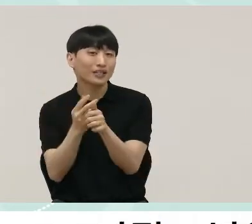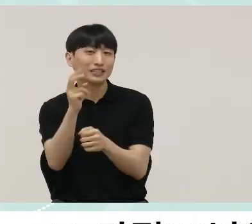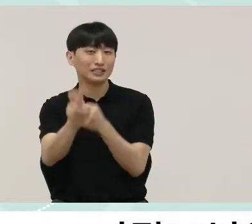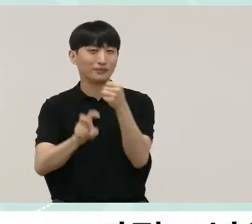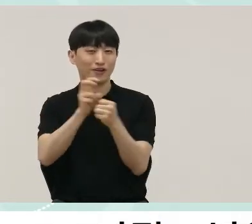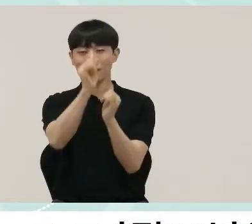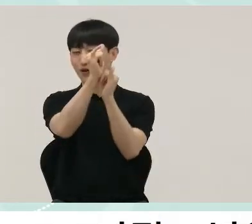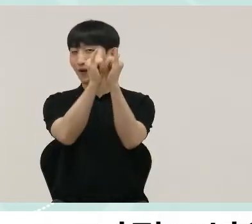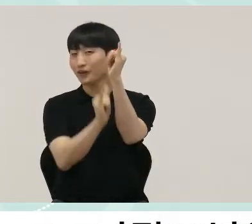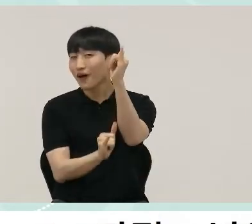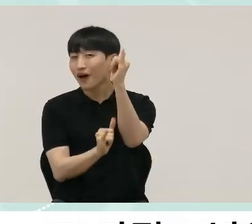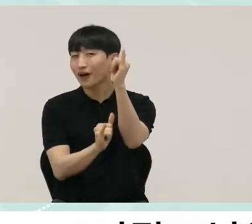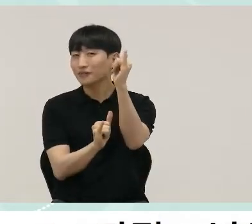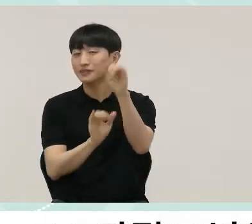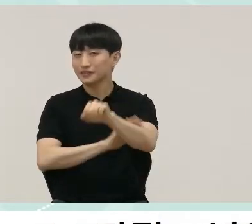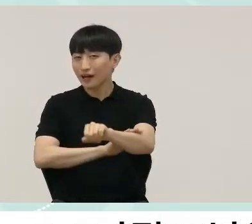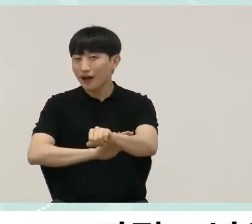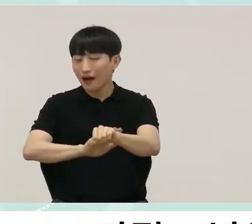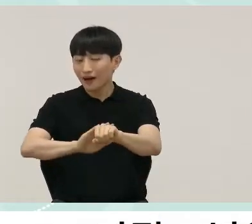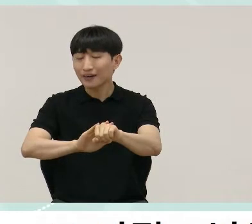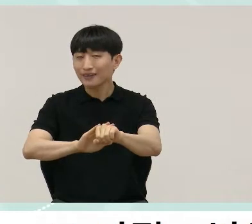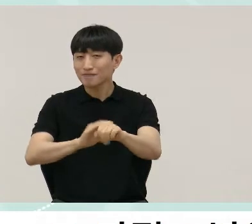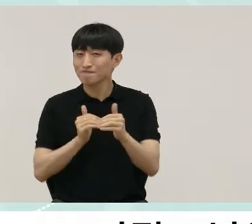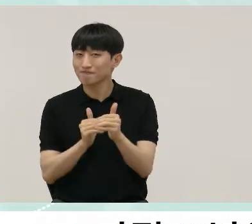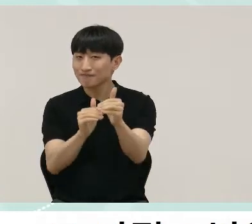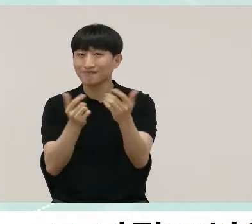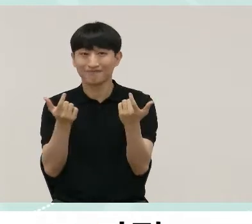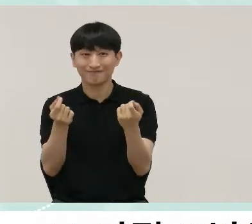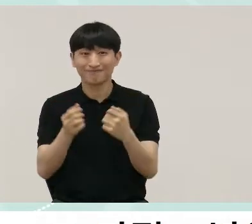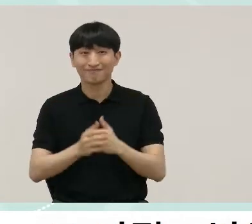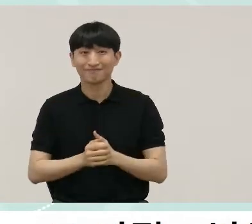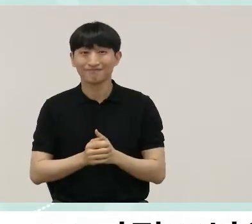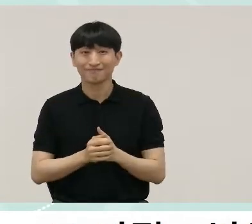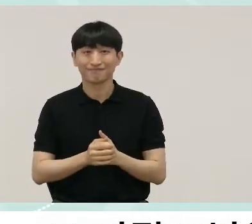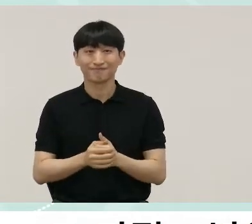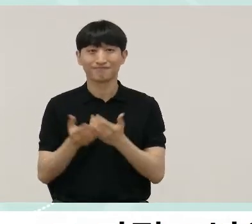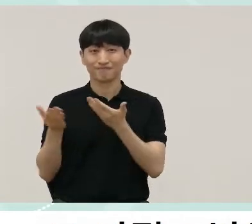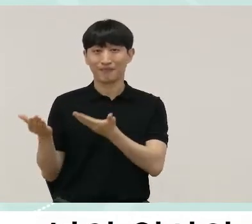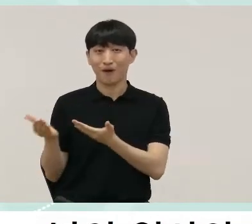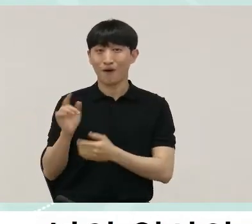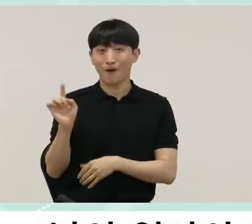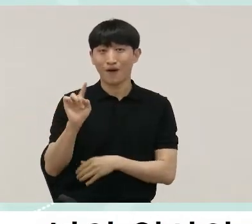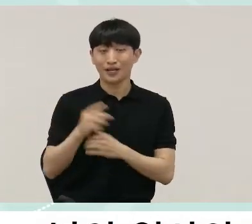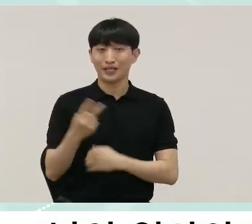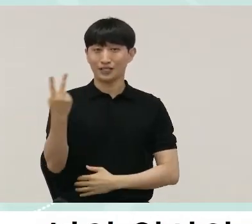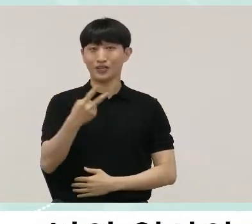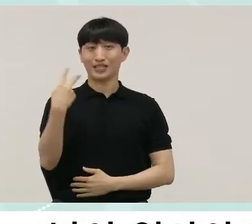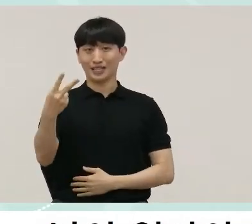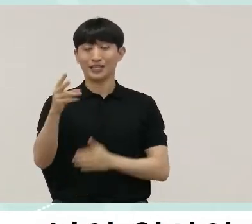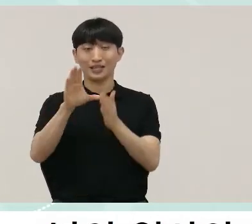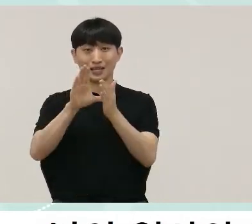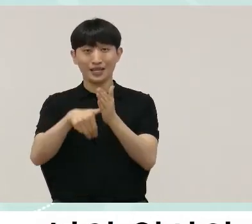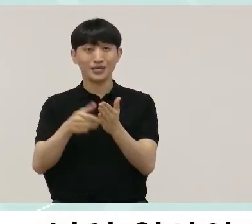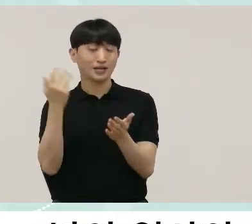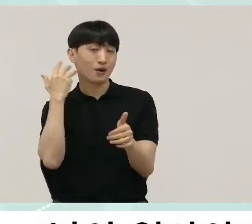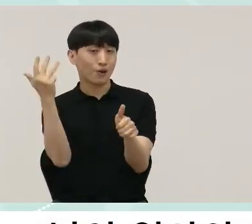같이 한다고 할 수 있습니다. 여기 보시면 2002년도에 저희들이 인공화호 시작을